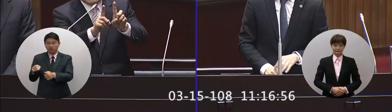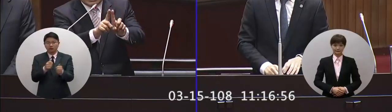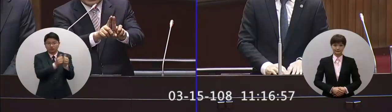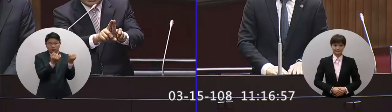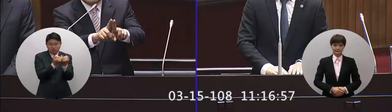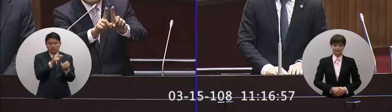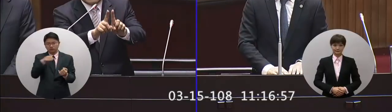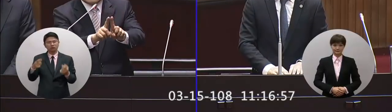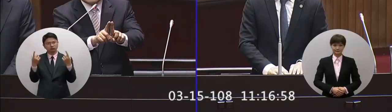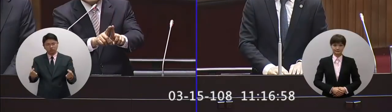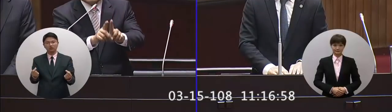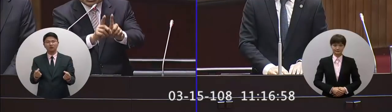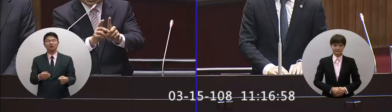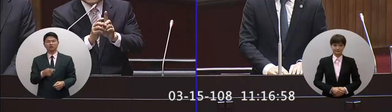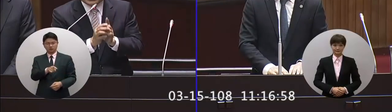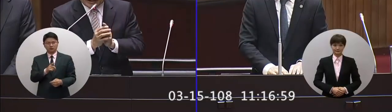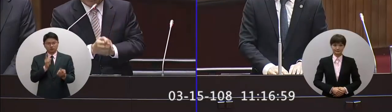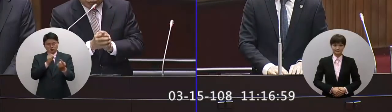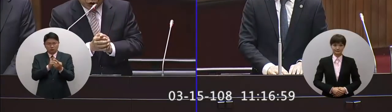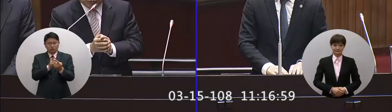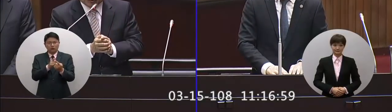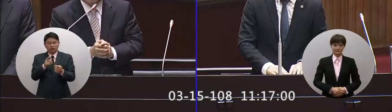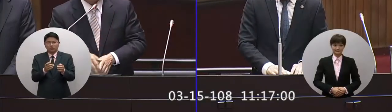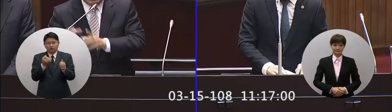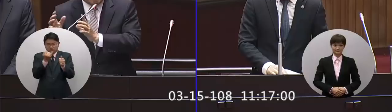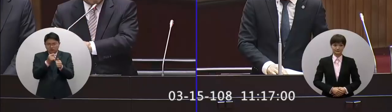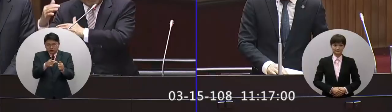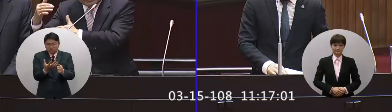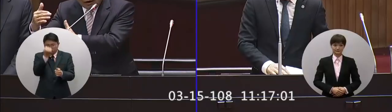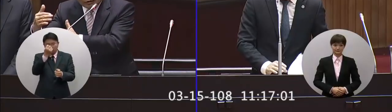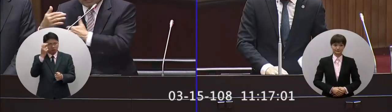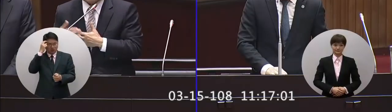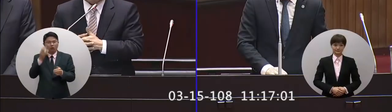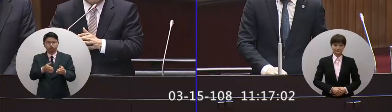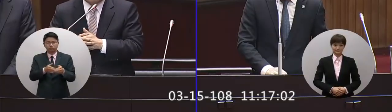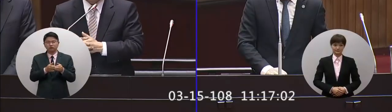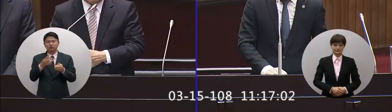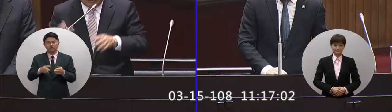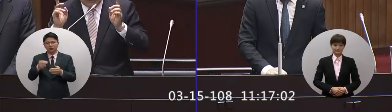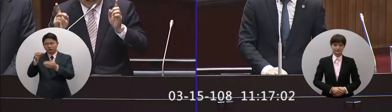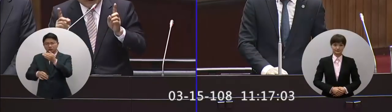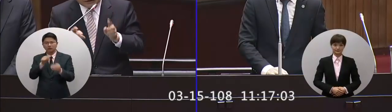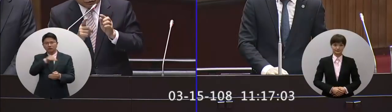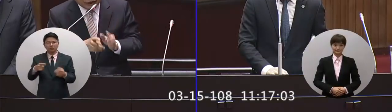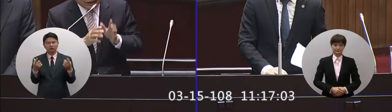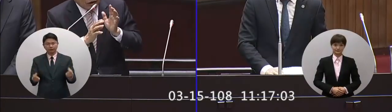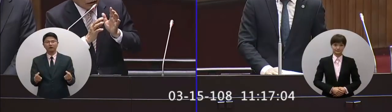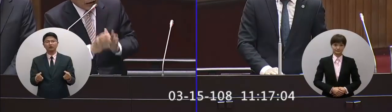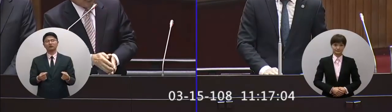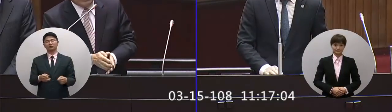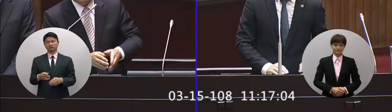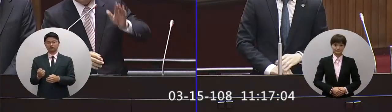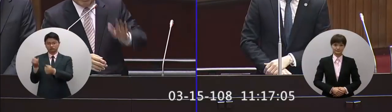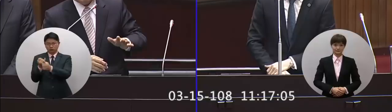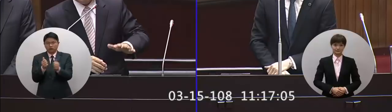全同款，有咱两个人爱坚守守正的个义务，啊， 嘛条件拢同款，吼，含疫情婚姻